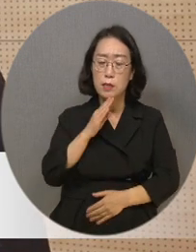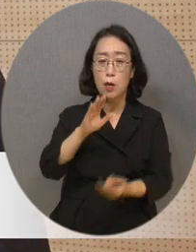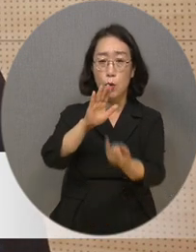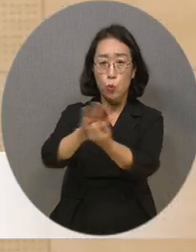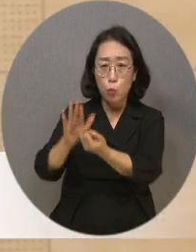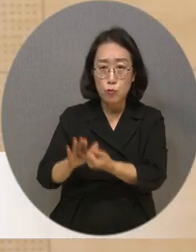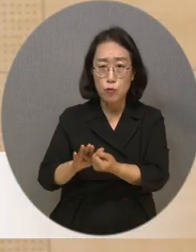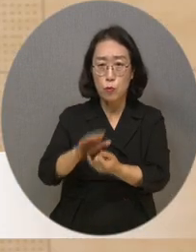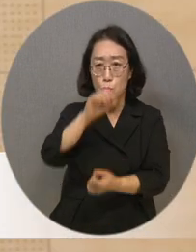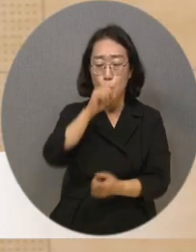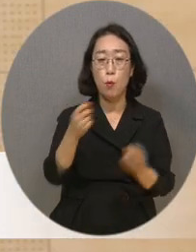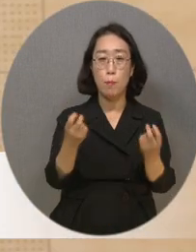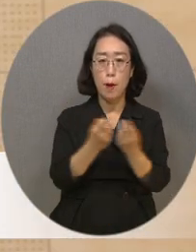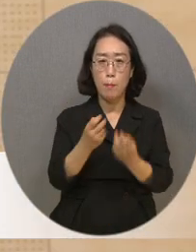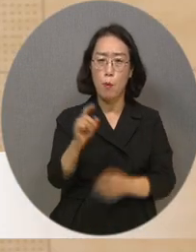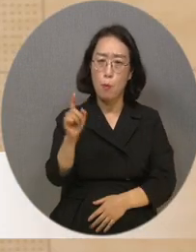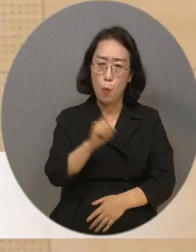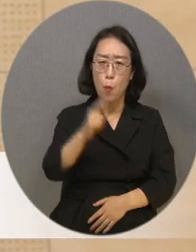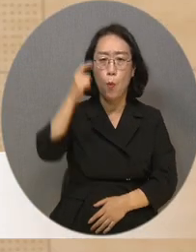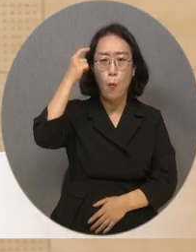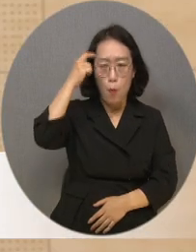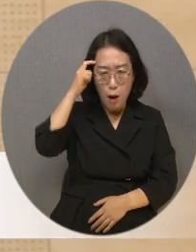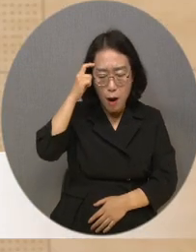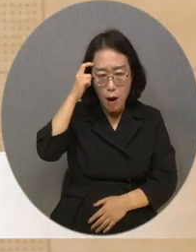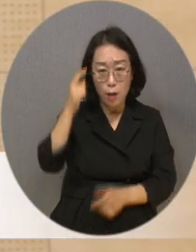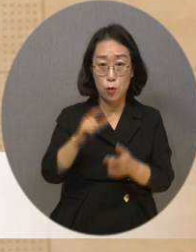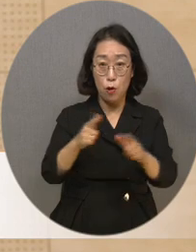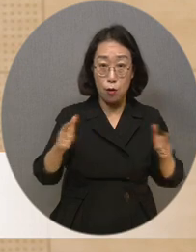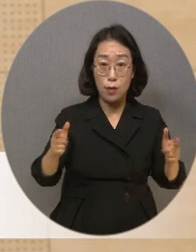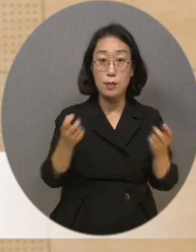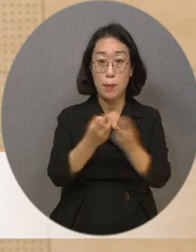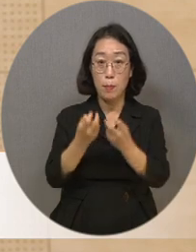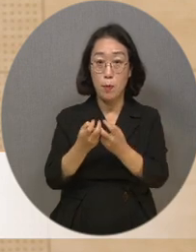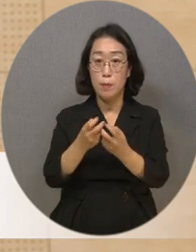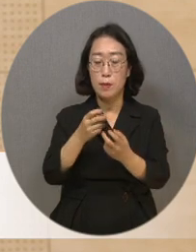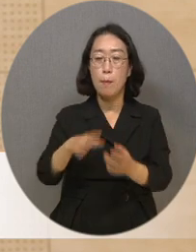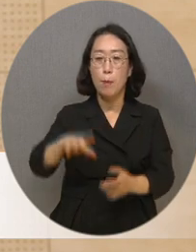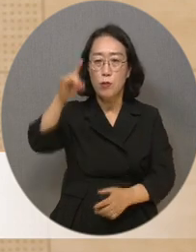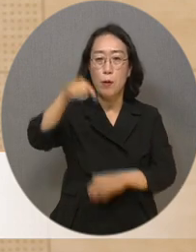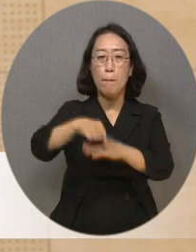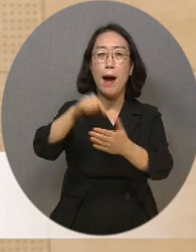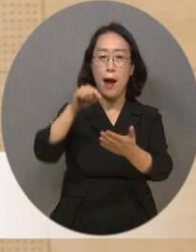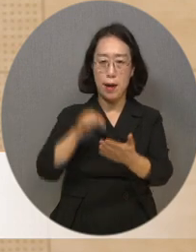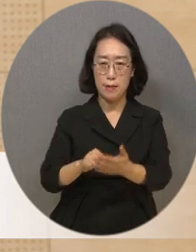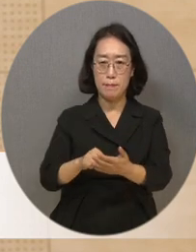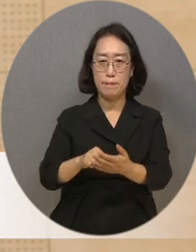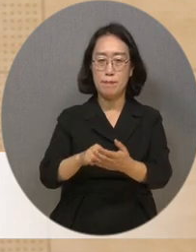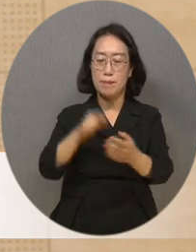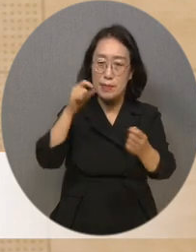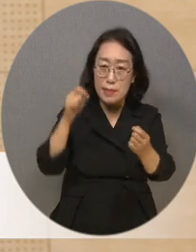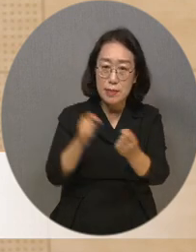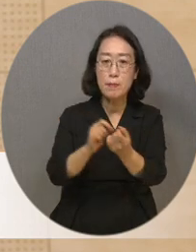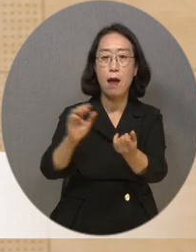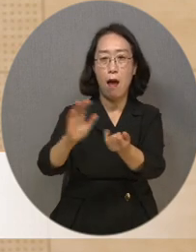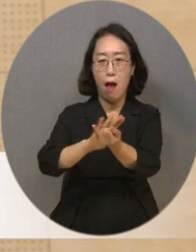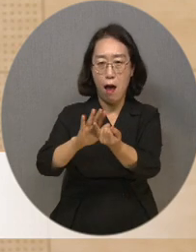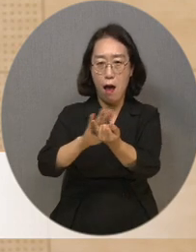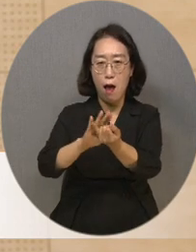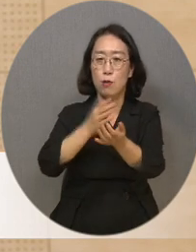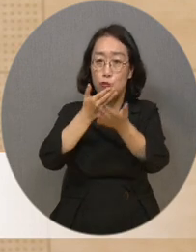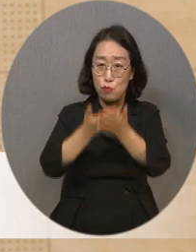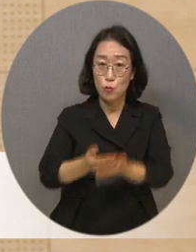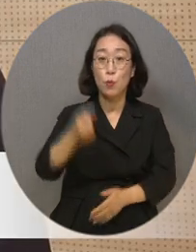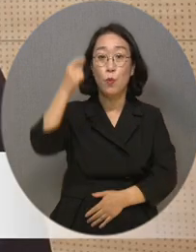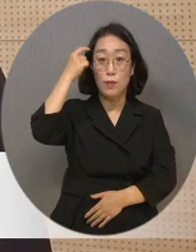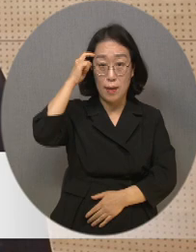길이 없을까? 여러 가지 다양한 방법이 있겠지만 일단 마음으로 다가가고 사람으로 다가가는 것이 좋겠다.